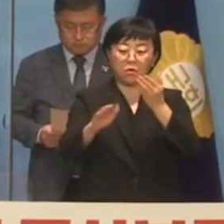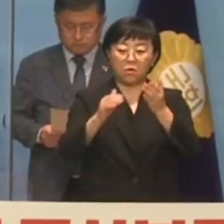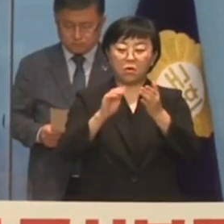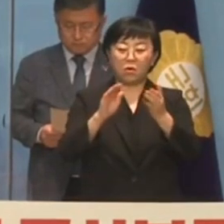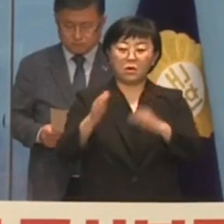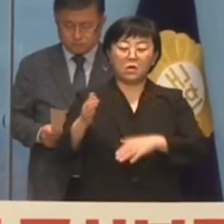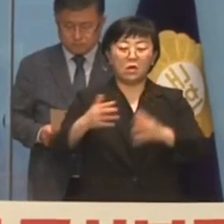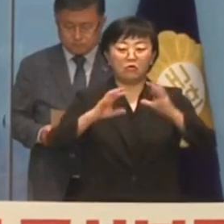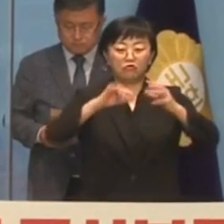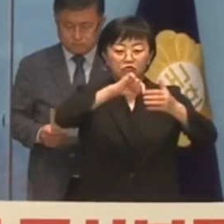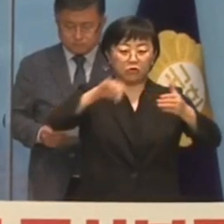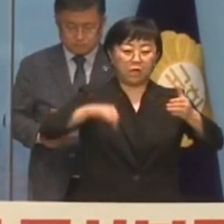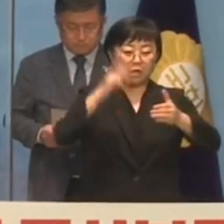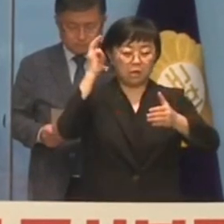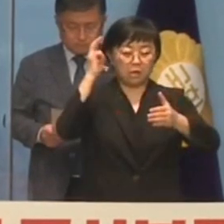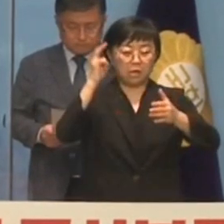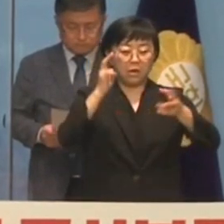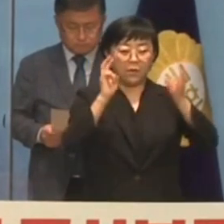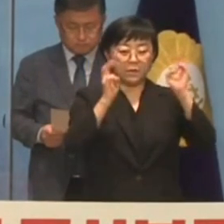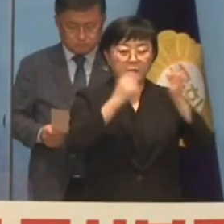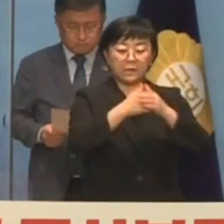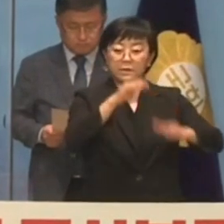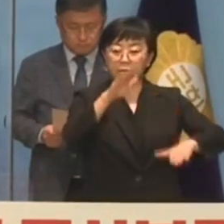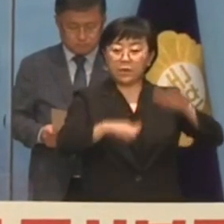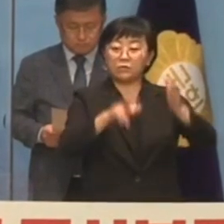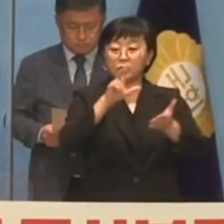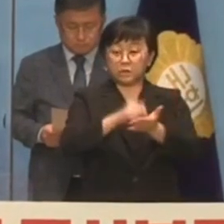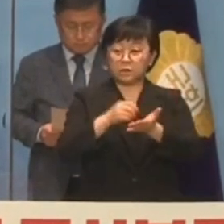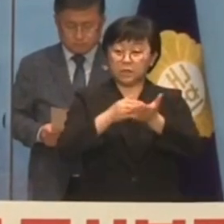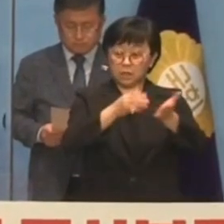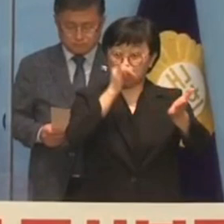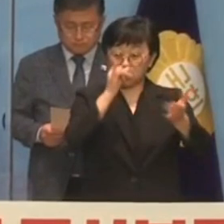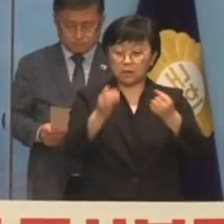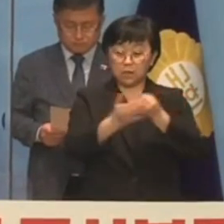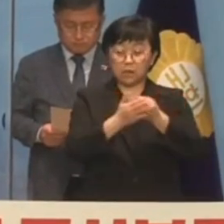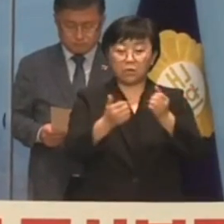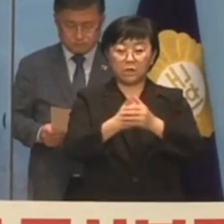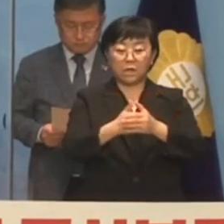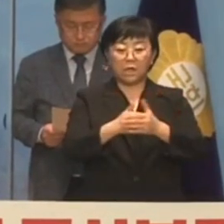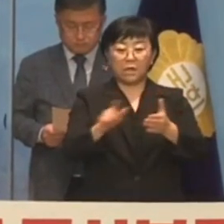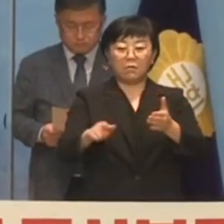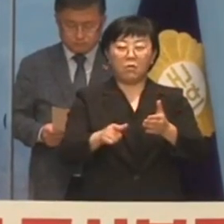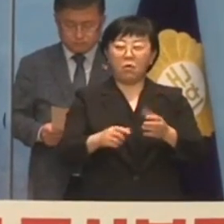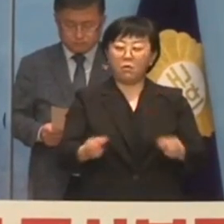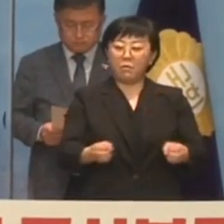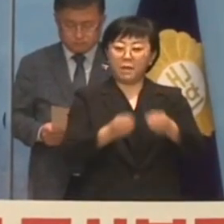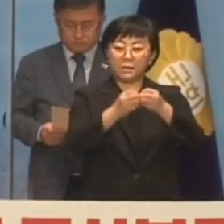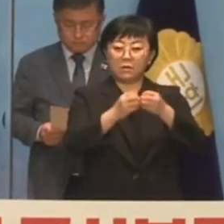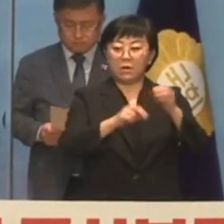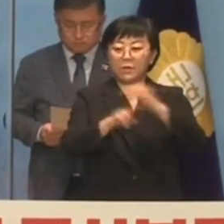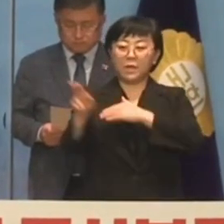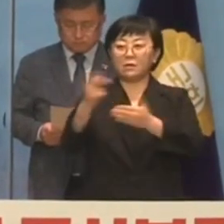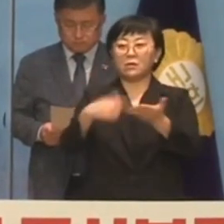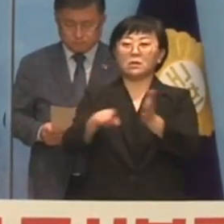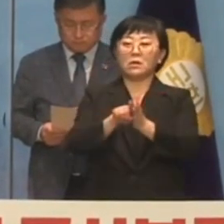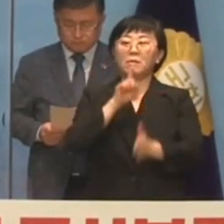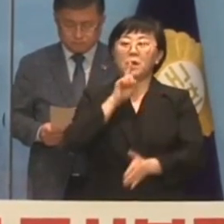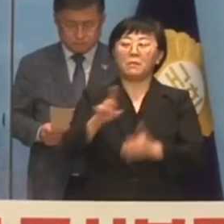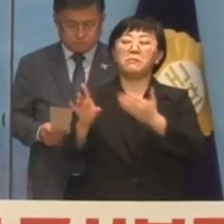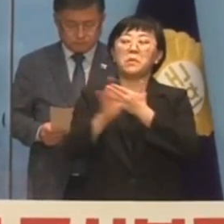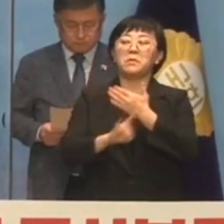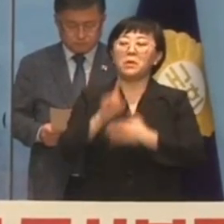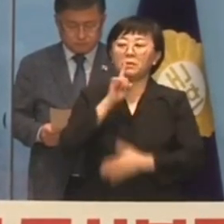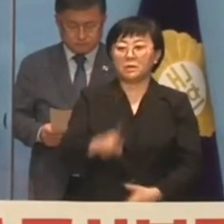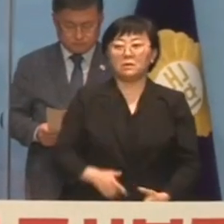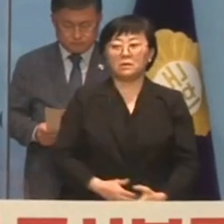이후로부터 국내의 기업 차별이라는 문제 제기 소지가 있어 통상 마찰을 회피하기 위해서였다고